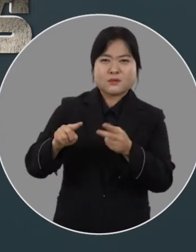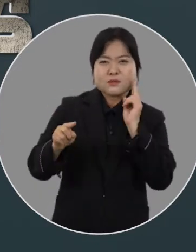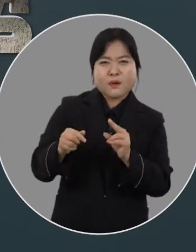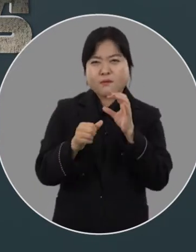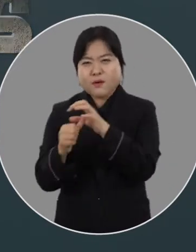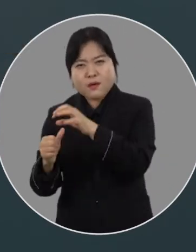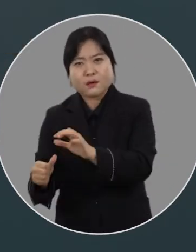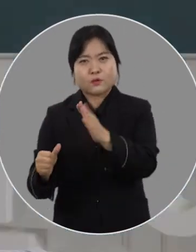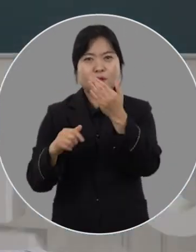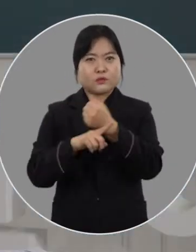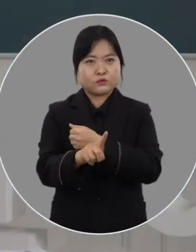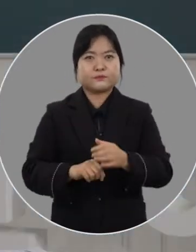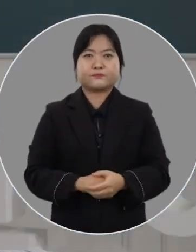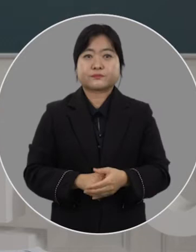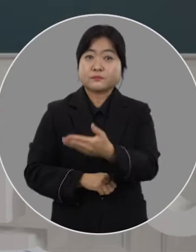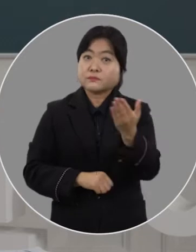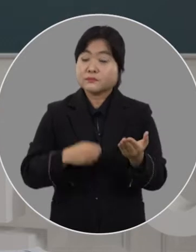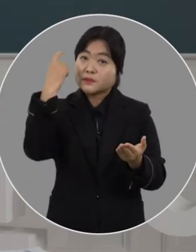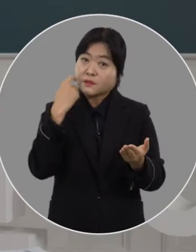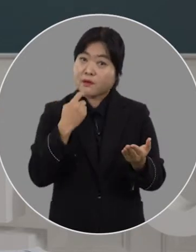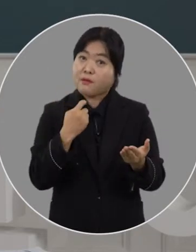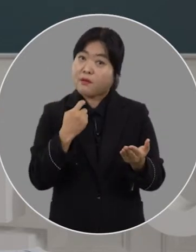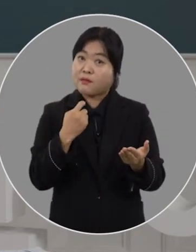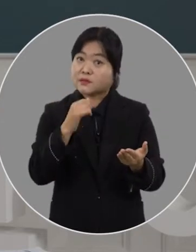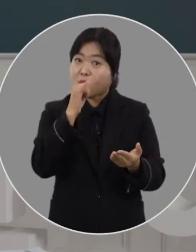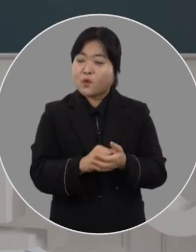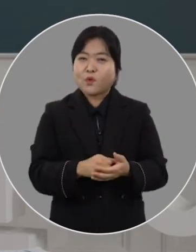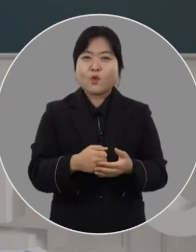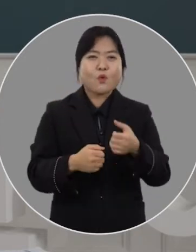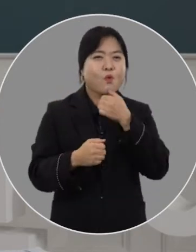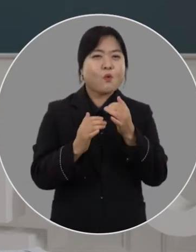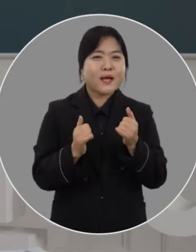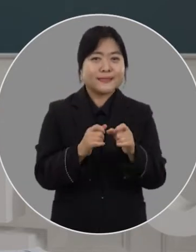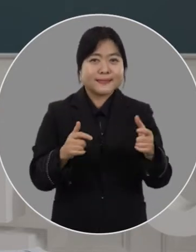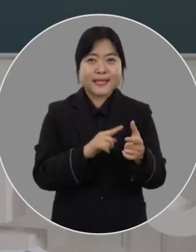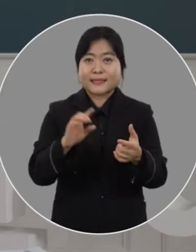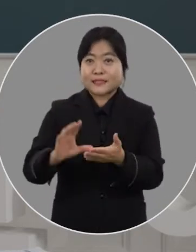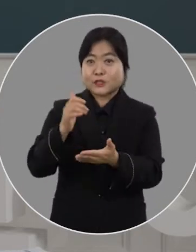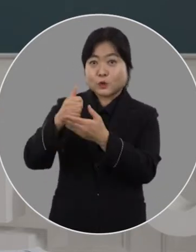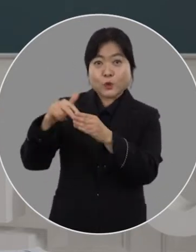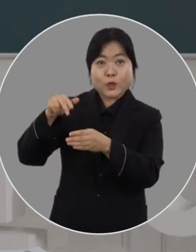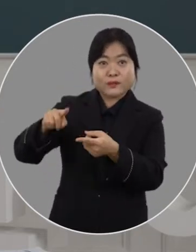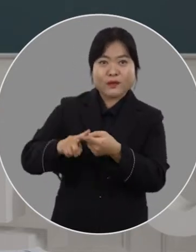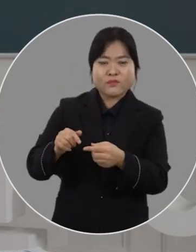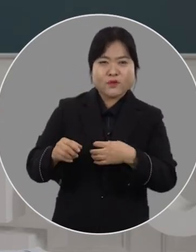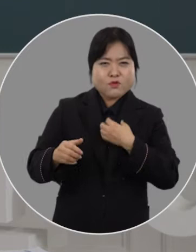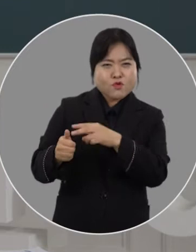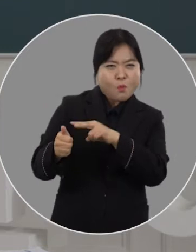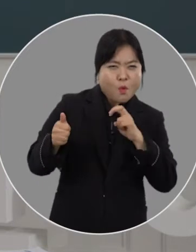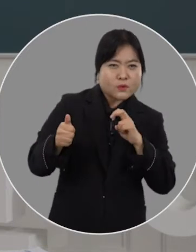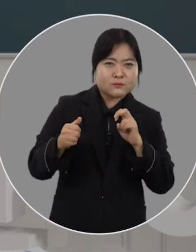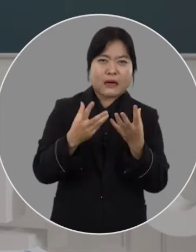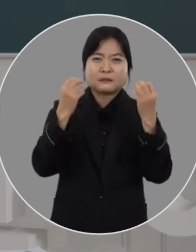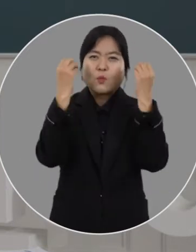박해하게 되었던 것이죠. 여러분들 느낌이 오시겠지만 이 로마인들의 그리스도교에 대한 혐오는 상당히 많은